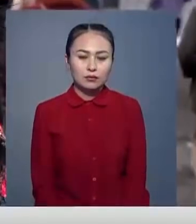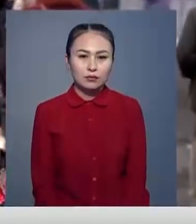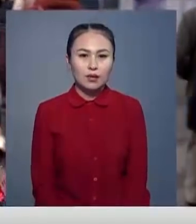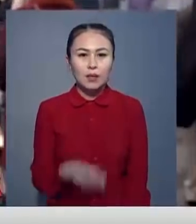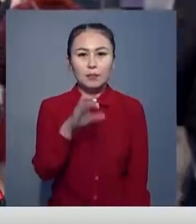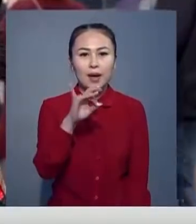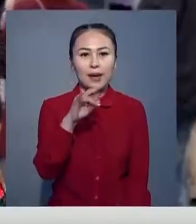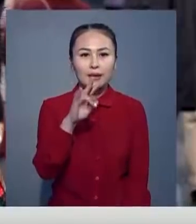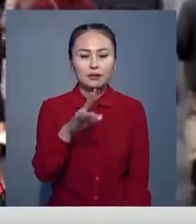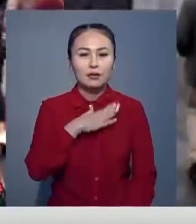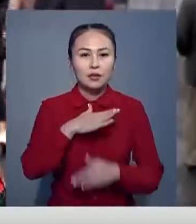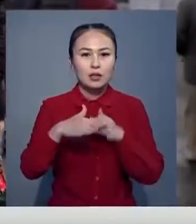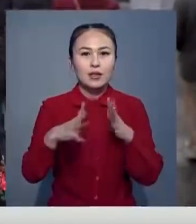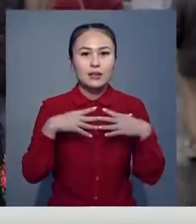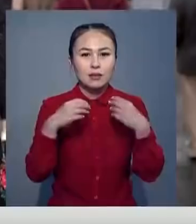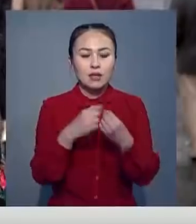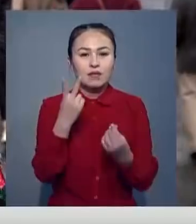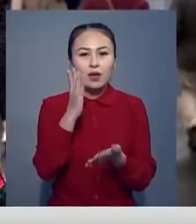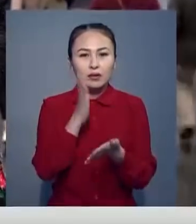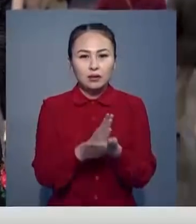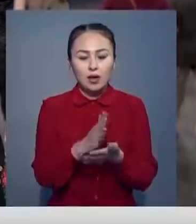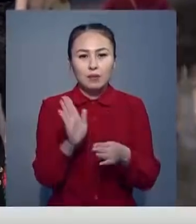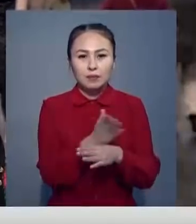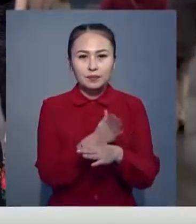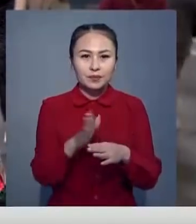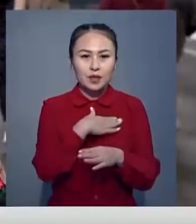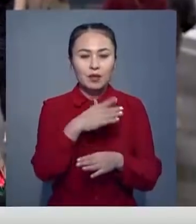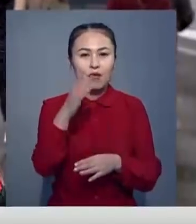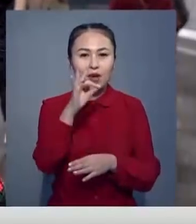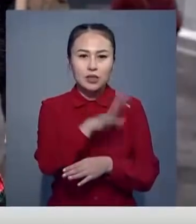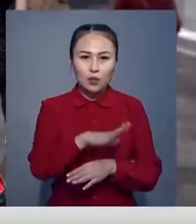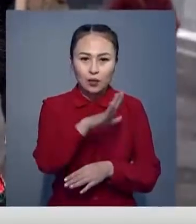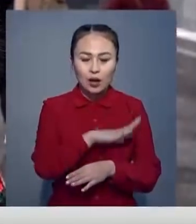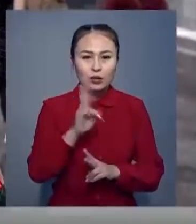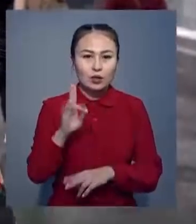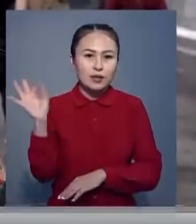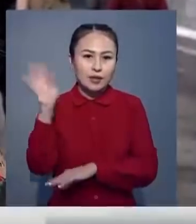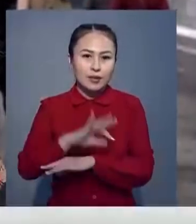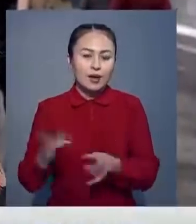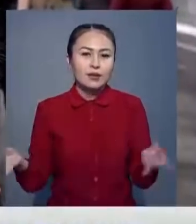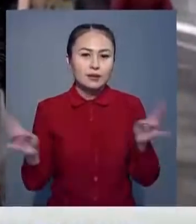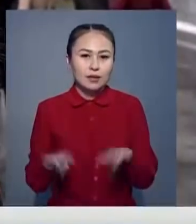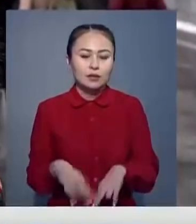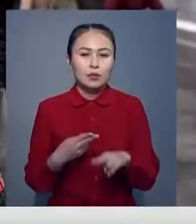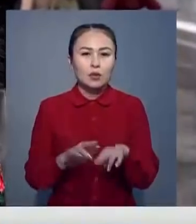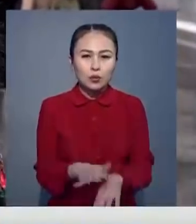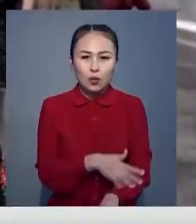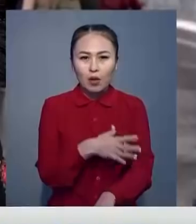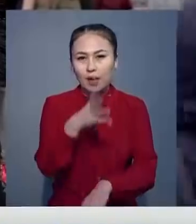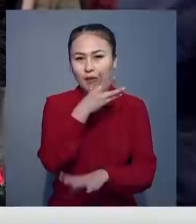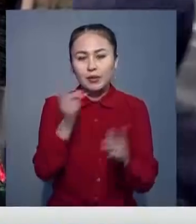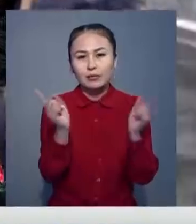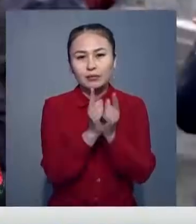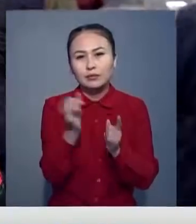Берлин қабырғасы біздің отбасымызды екіге бөлді. Мен шығыс Германияда, ал сіңілім батыста қалып қойды. Содан көп жылдар бір-бірімізді